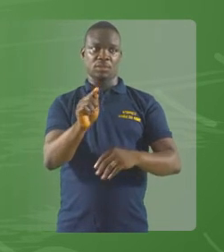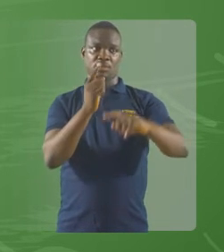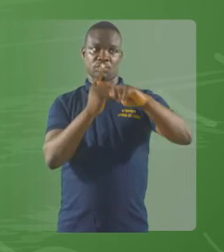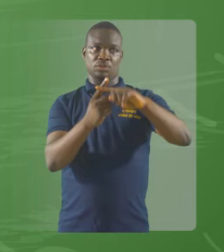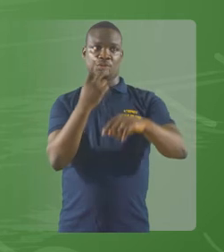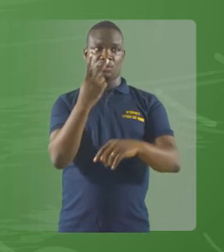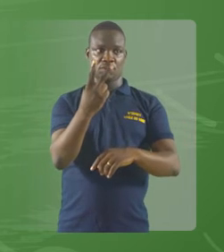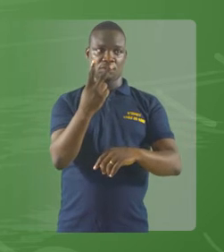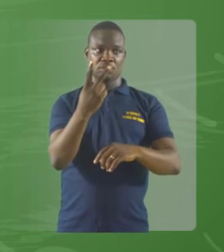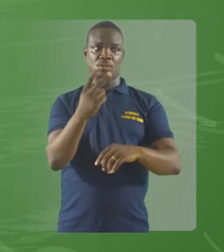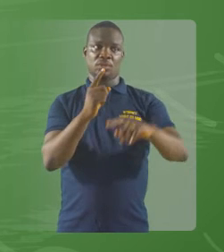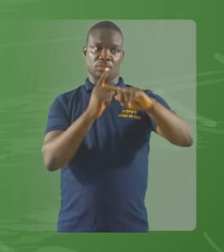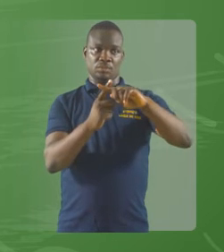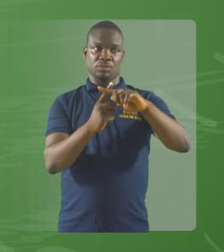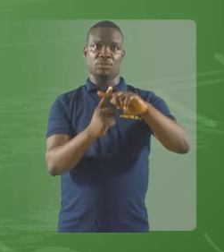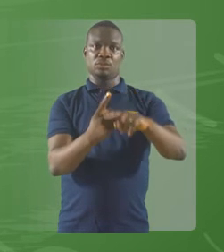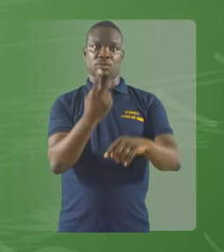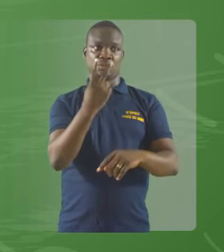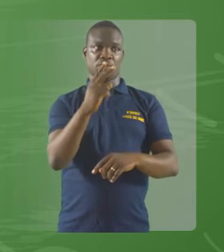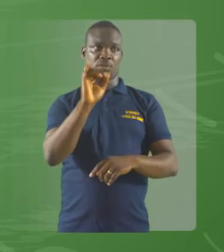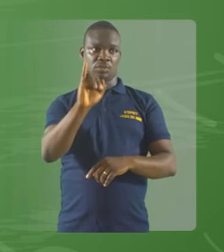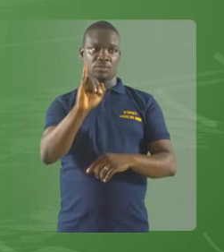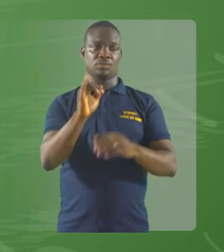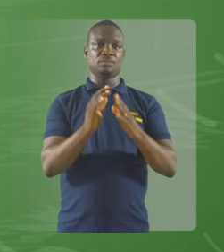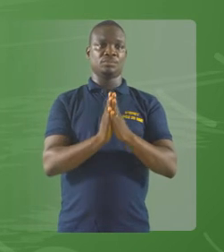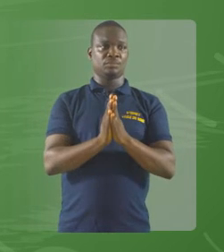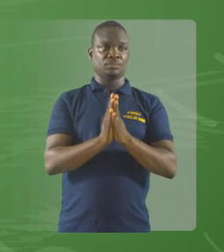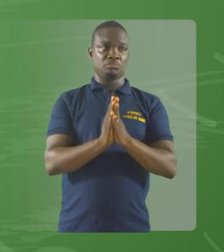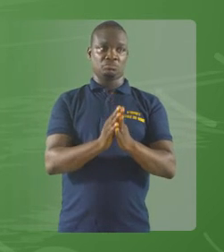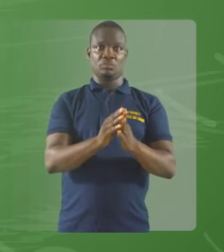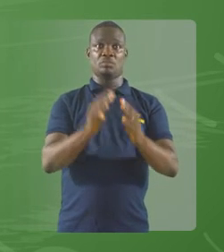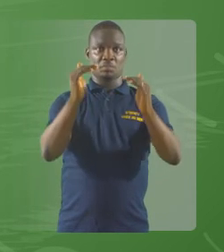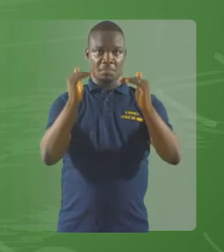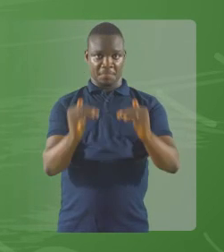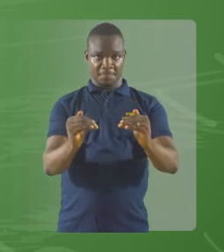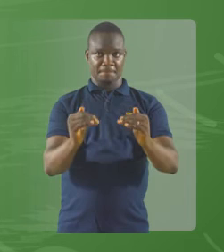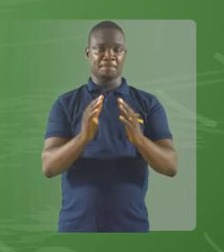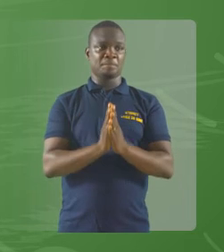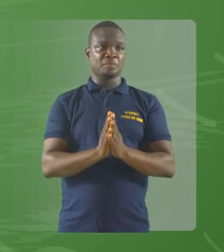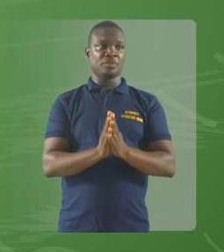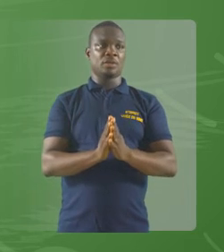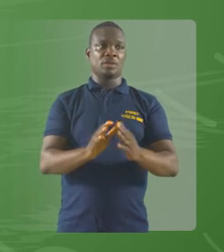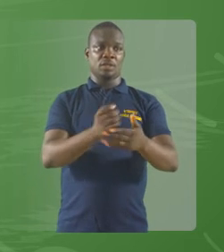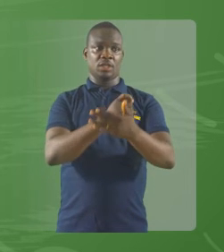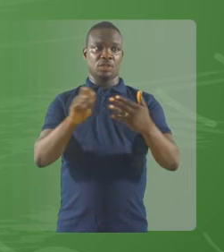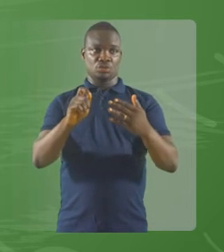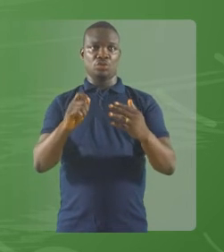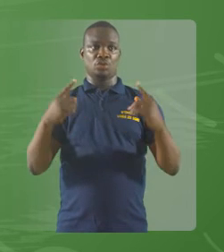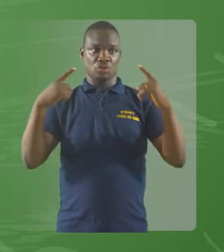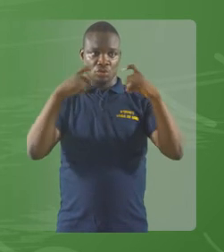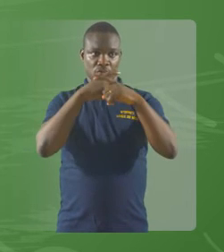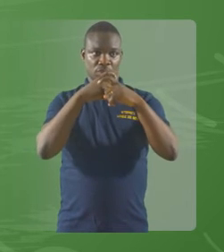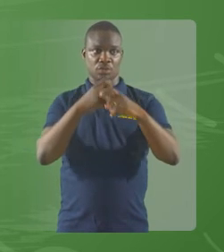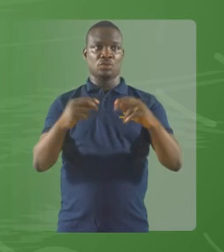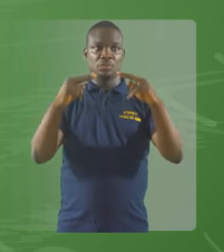2 plus 2I. Ainsi donc, l'écriture complexe de